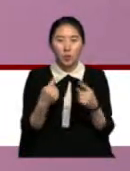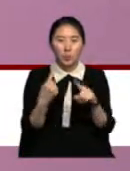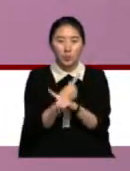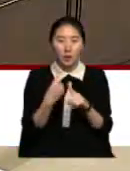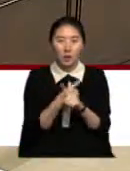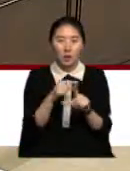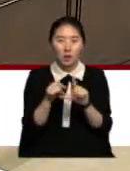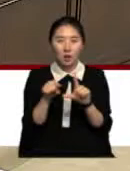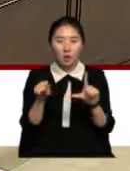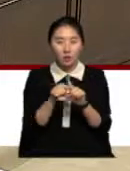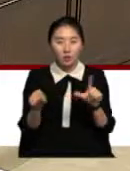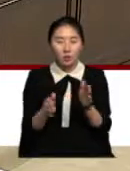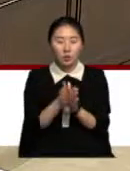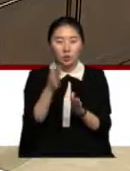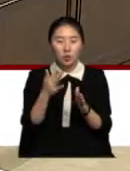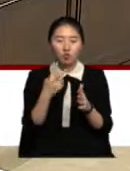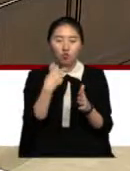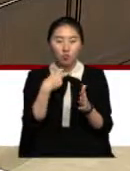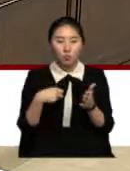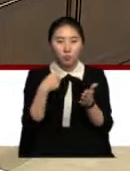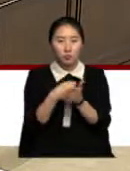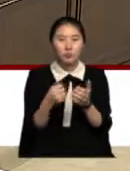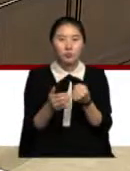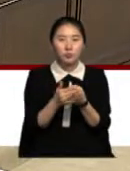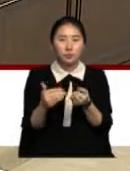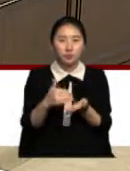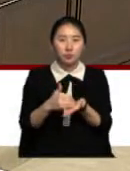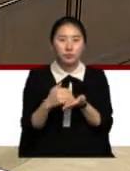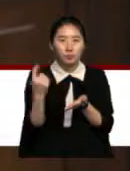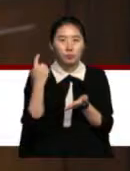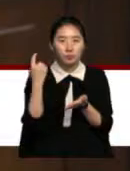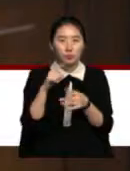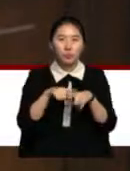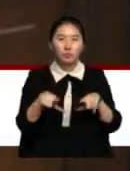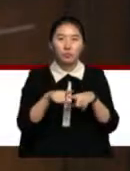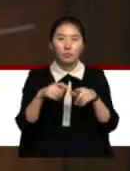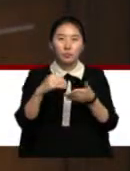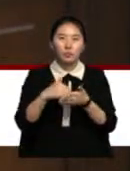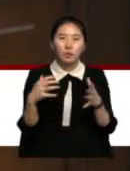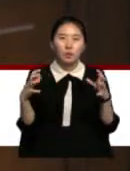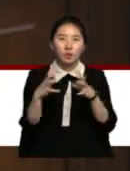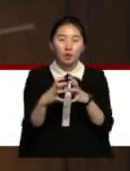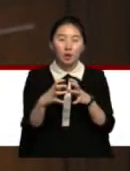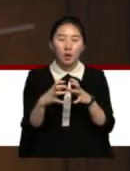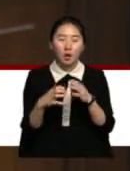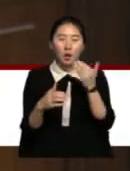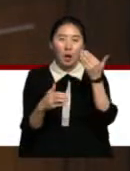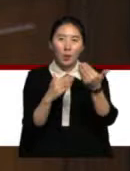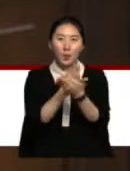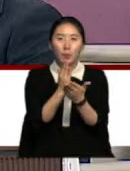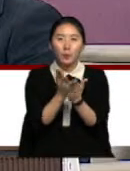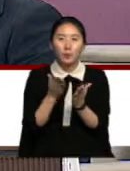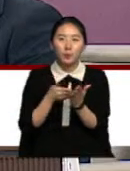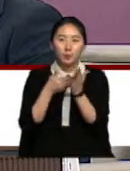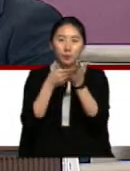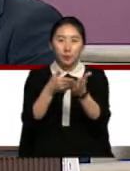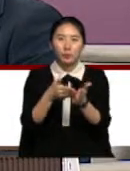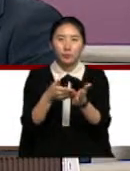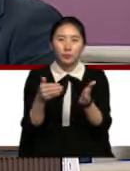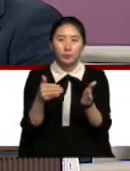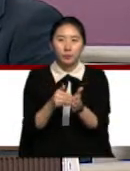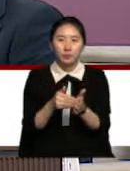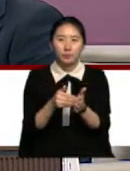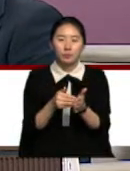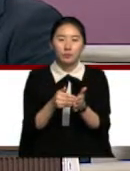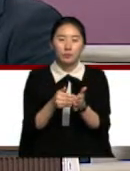비롯해 도시계획시설 중복 결정에 대한 의견 청취안 등 일반 안건을 합해 총 9개 안건이 본회의를